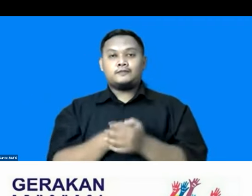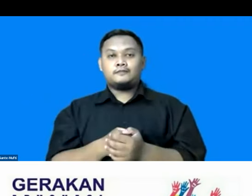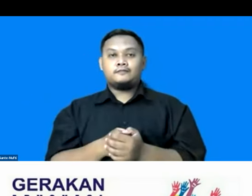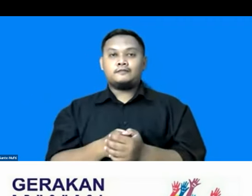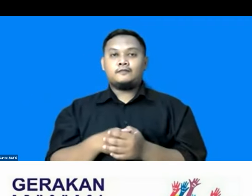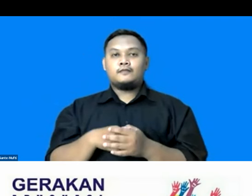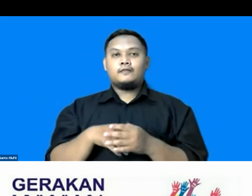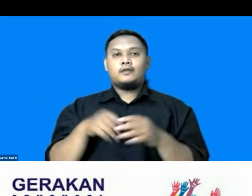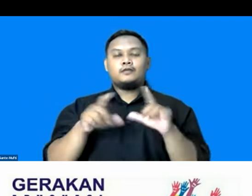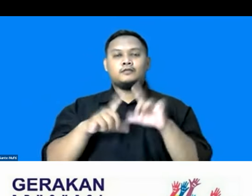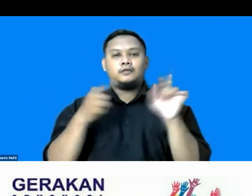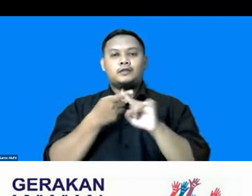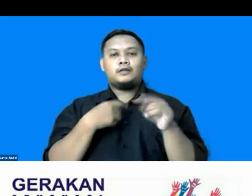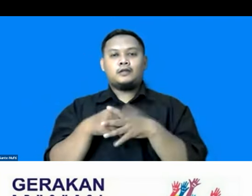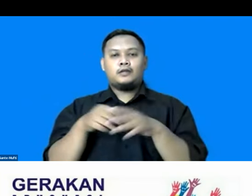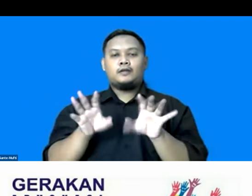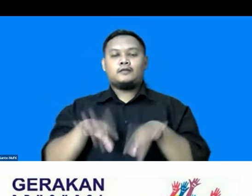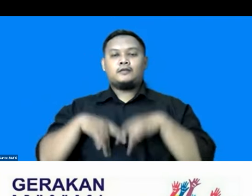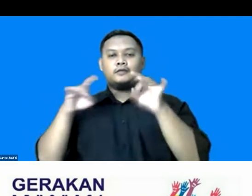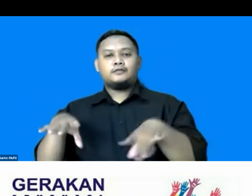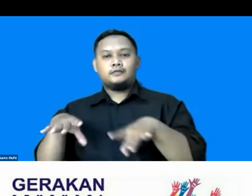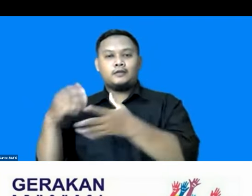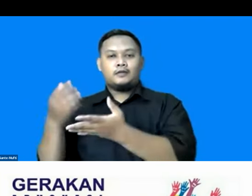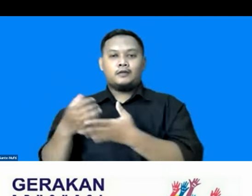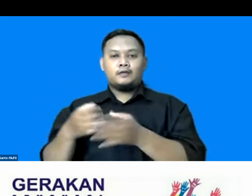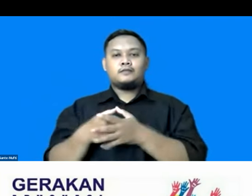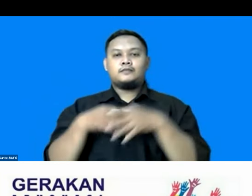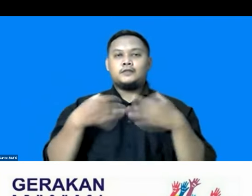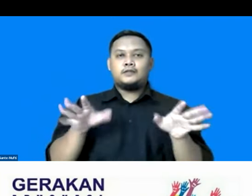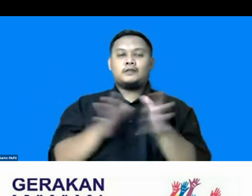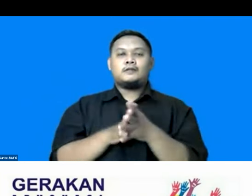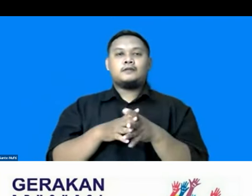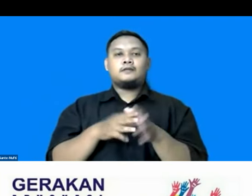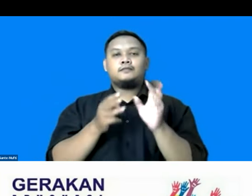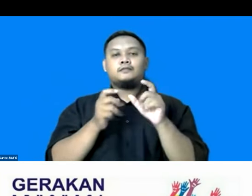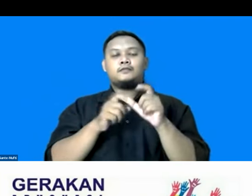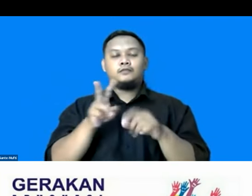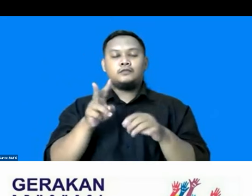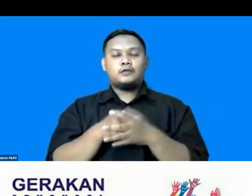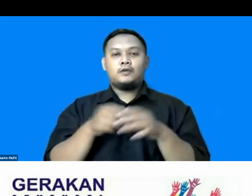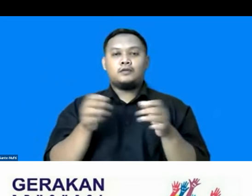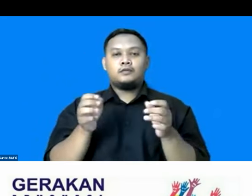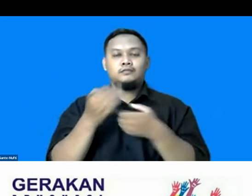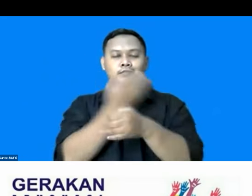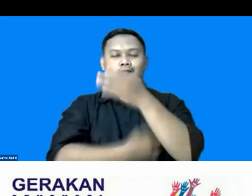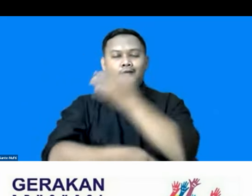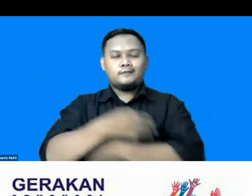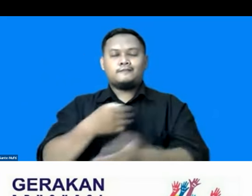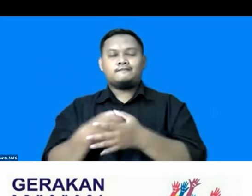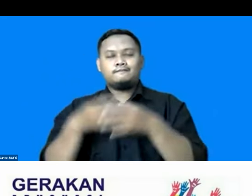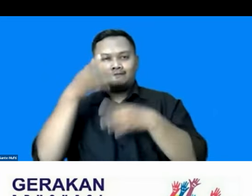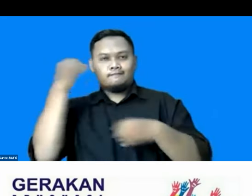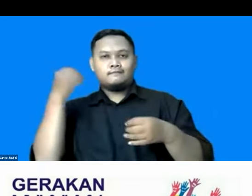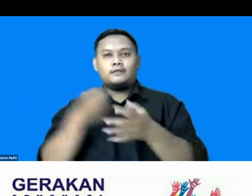alumni dari Australia Awards, menyelesaikan Master Disability Policy and Practice at Flinders